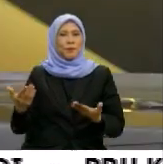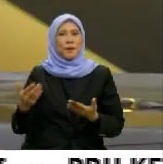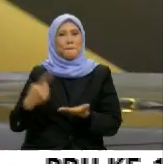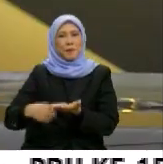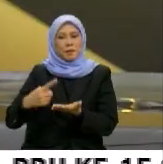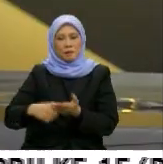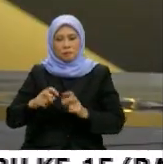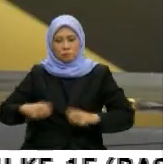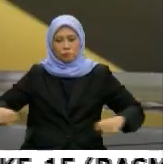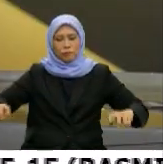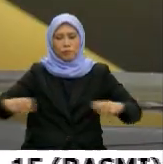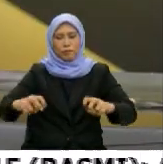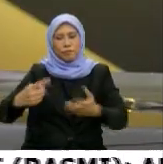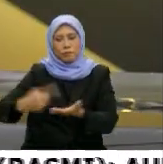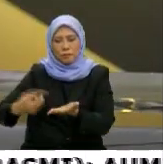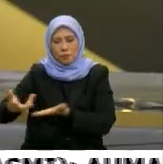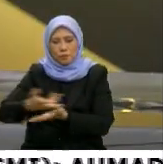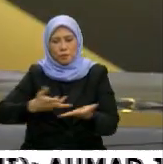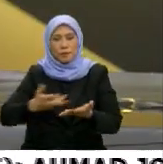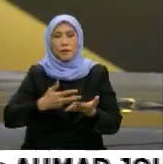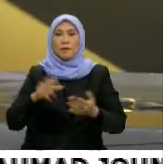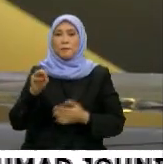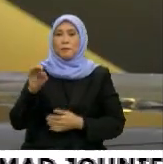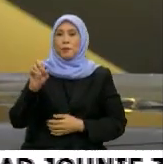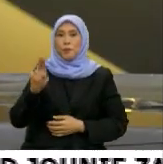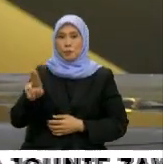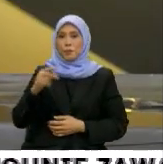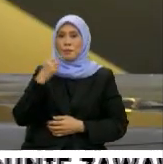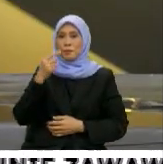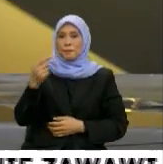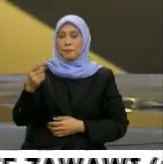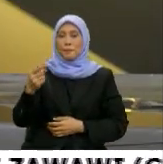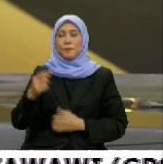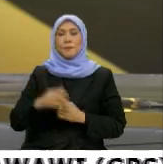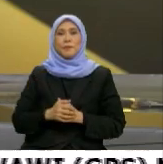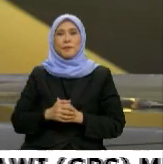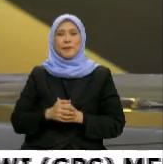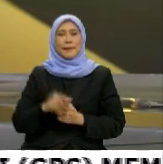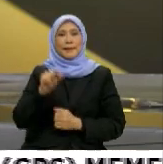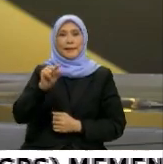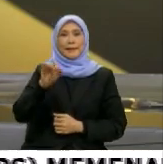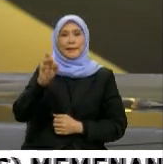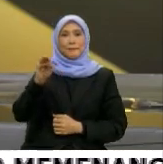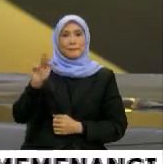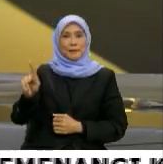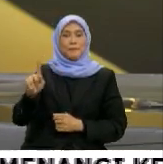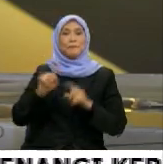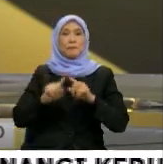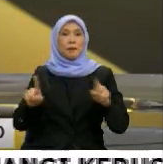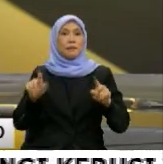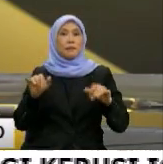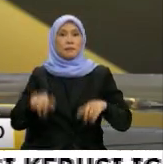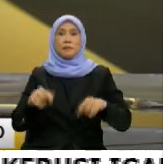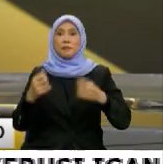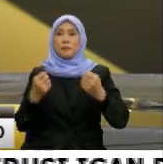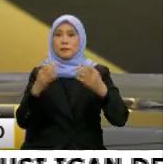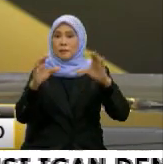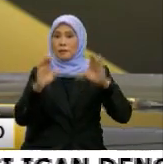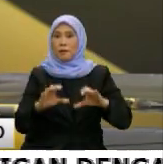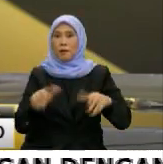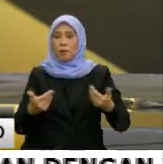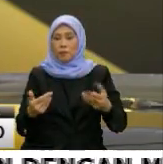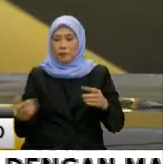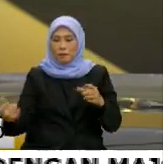duduk, berbincang. Sebab itu MOU walaupun dikatakan sebagai satu yang gimmick, tapi ianya juga adalah satu instrumen sebenarnya